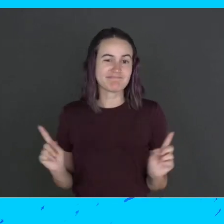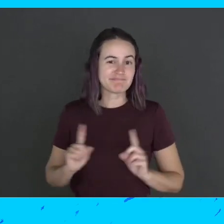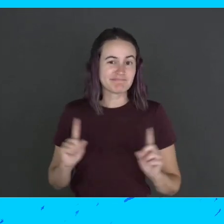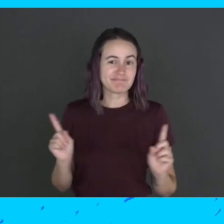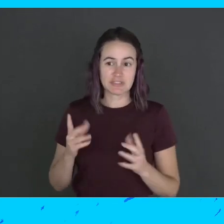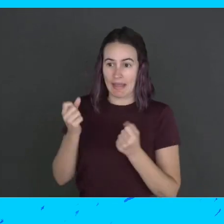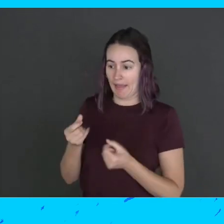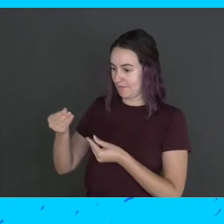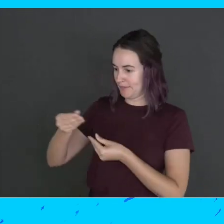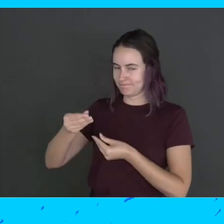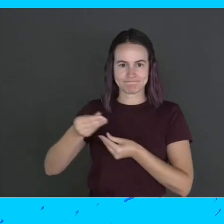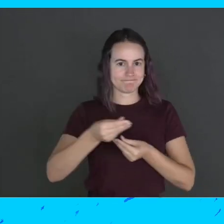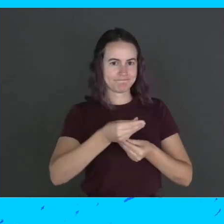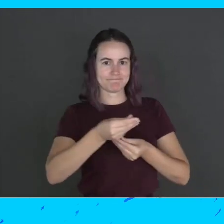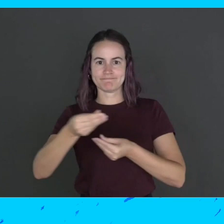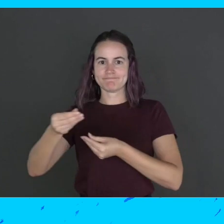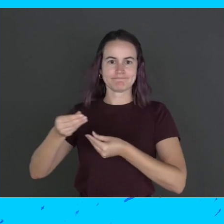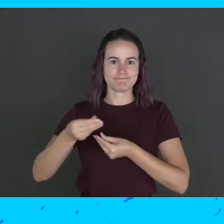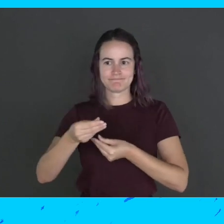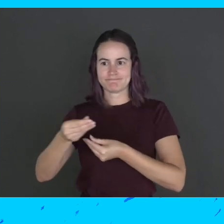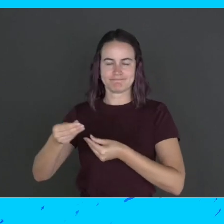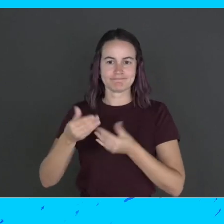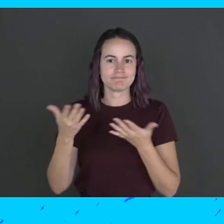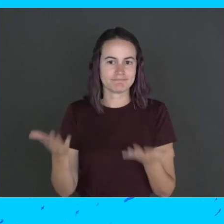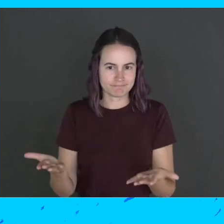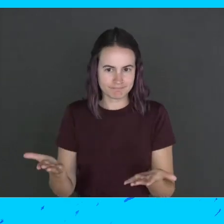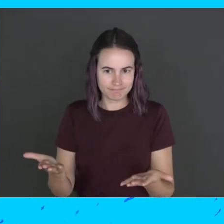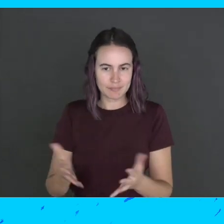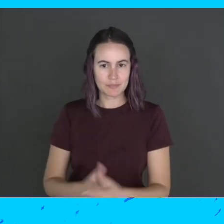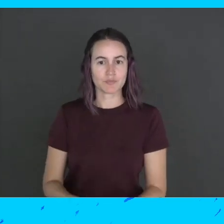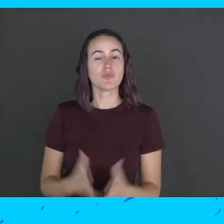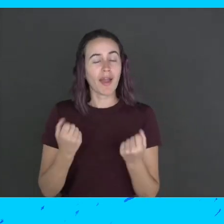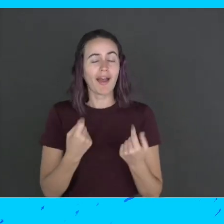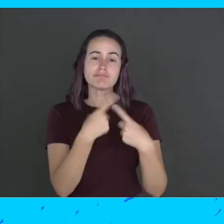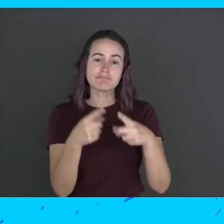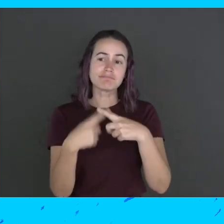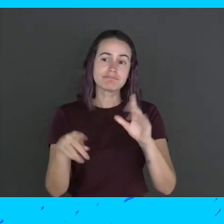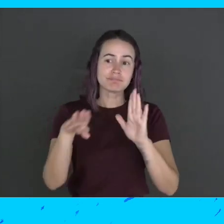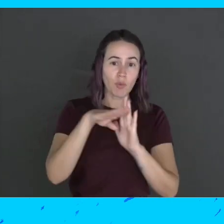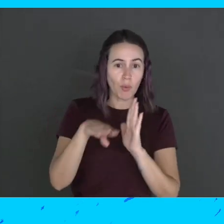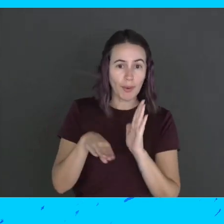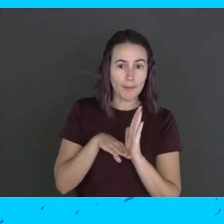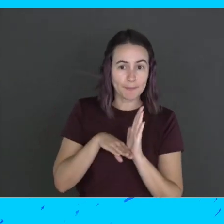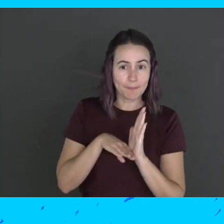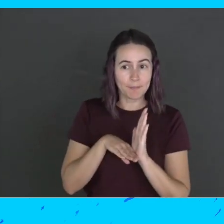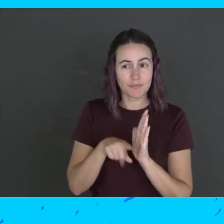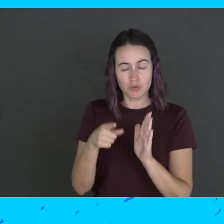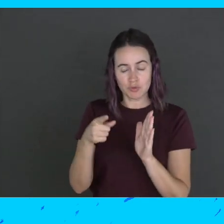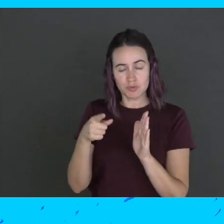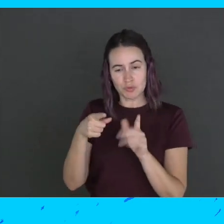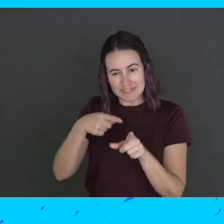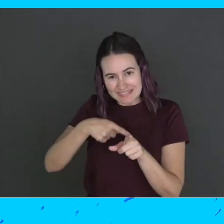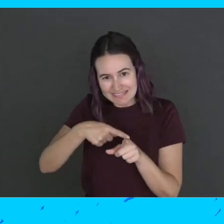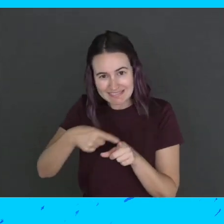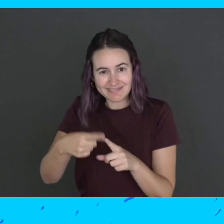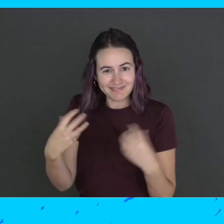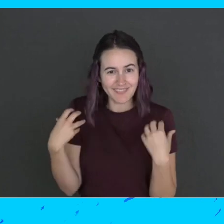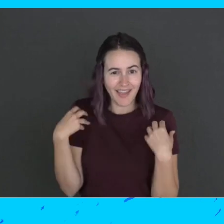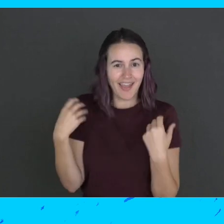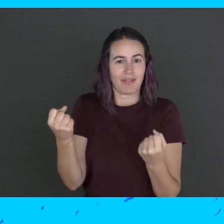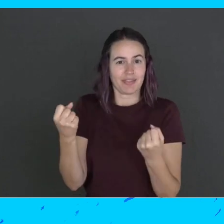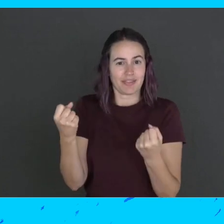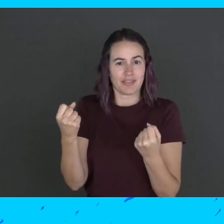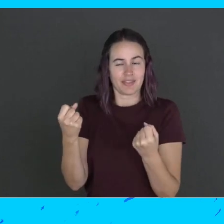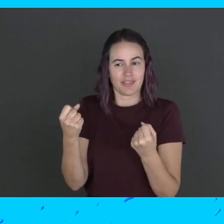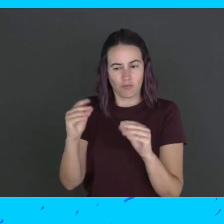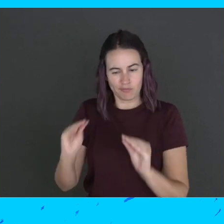nous nous rendons compte que nous avons déjà un travail fait dans ce sens, mais